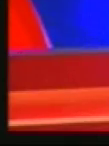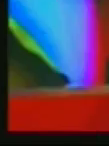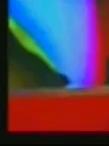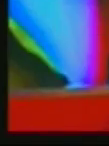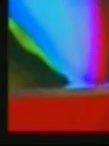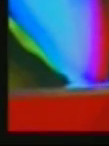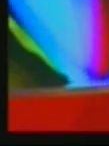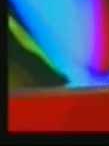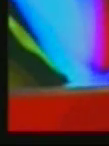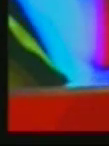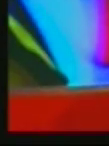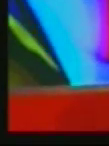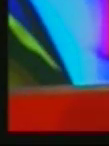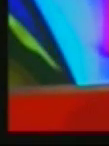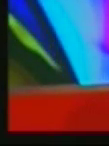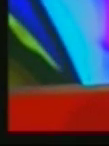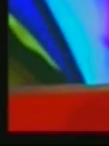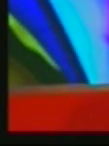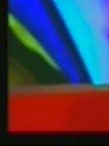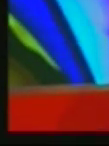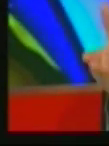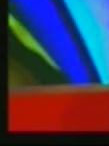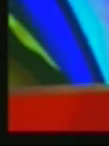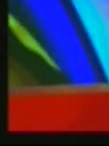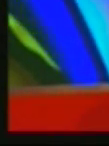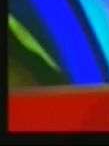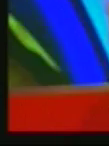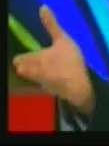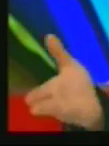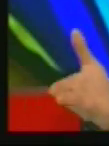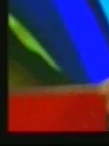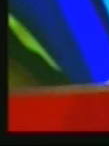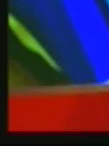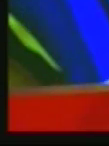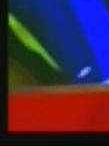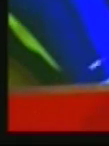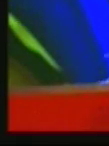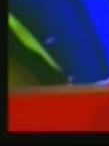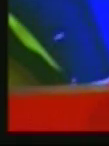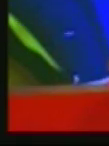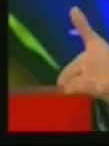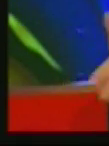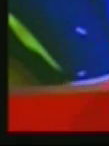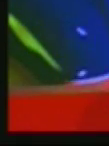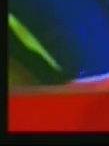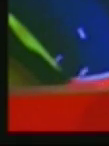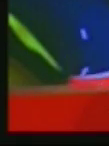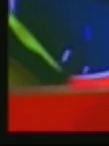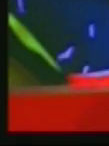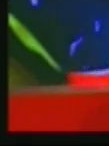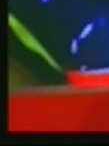עממית. סליחה, דווקא קיבלתי הרבה תמיכה. חברים מהליכוד, מהבית היהודי, אפילו ביבי